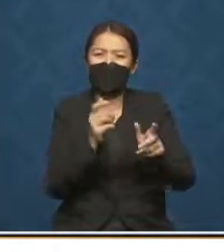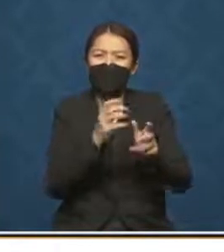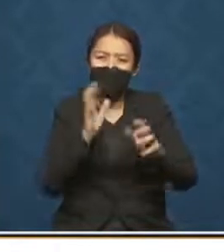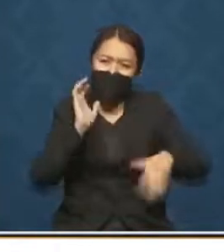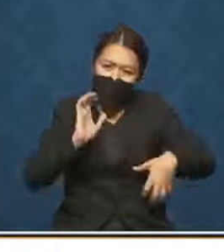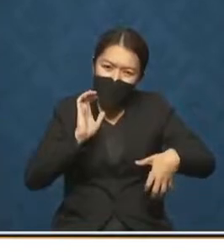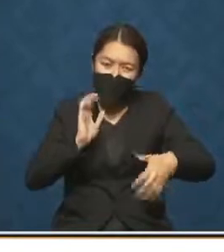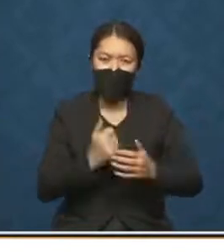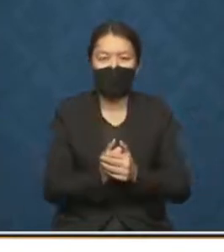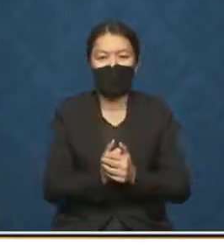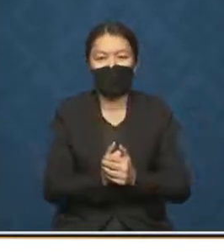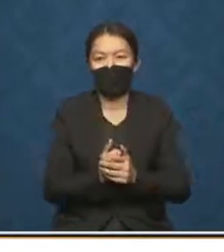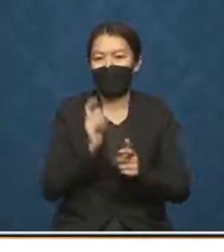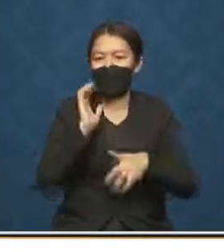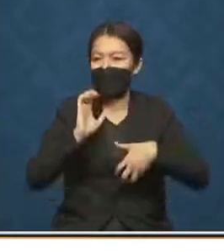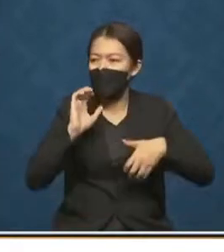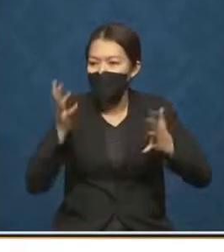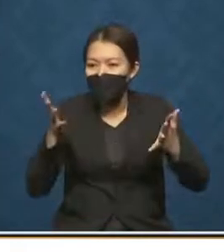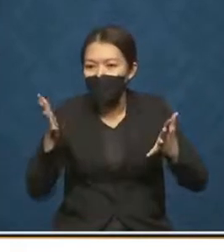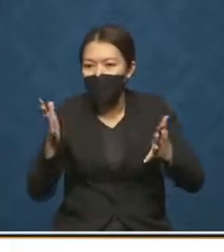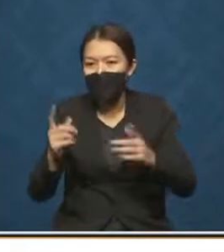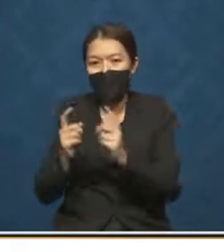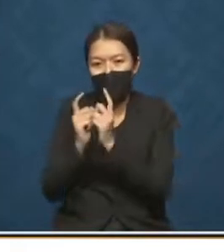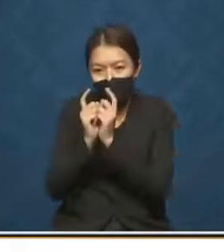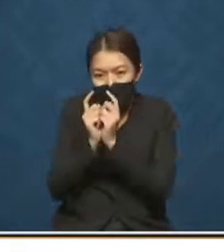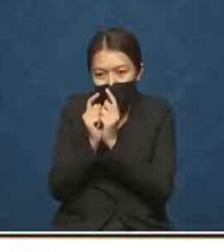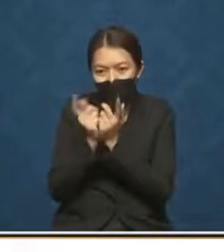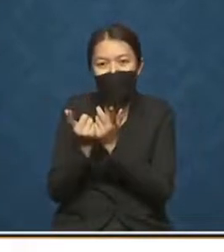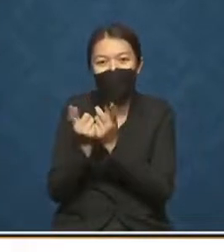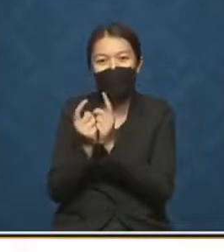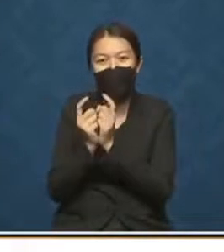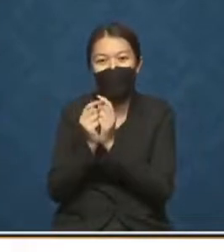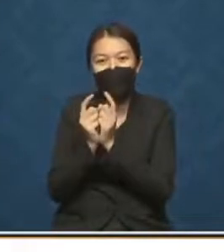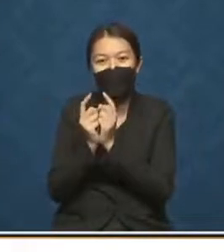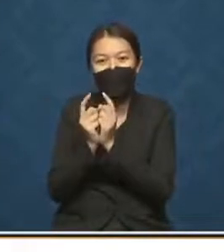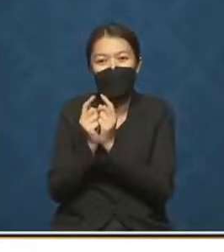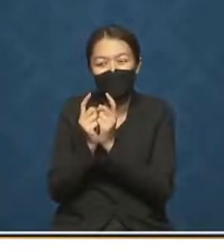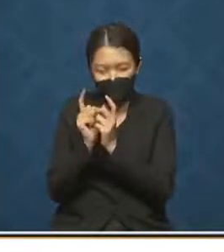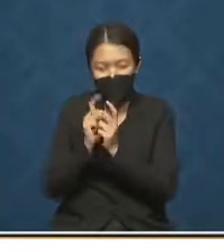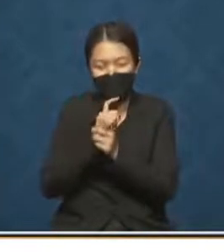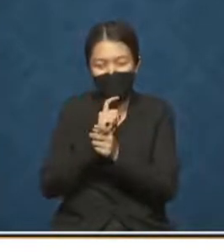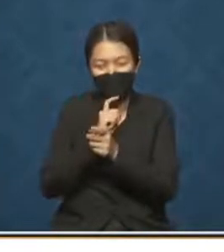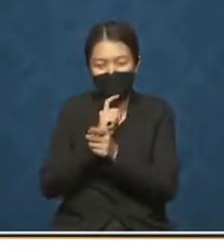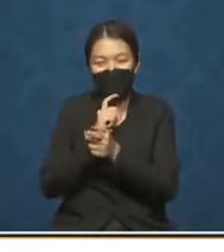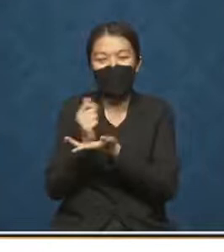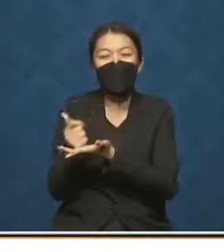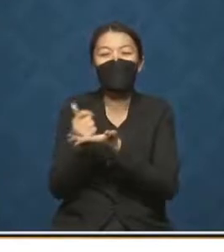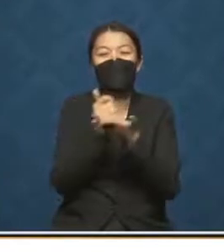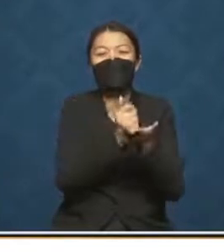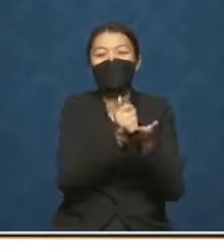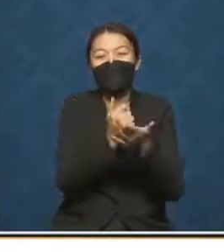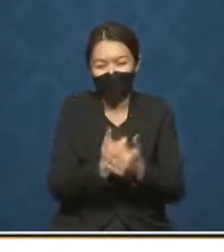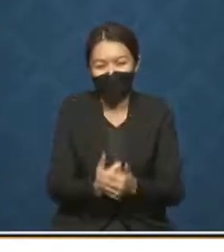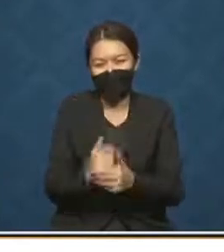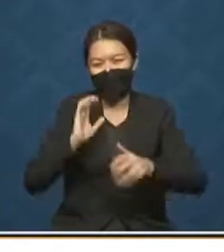หร้อแต่หนูนะครับในของละมอนี่ลิงไมได้ช่วยใยกแล้วนะครัหนูช่วยแ